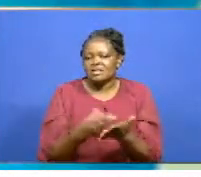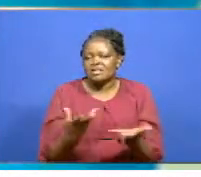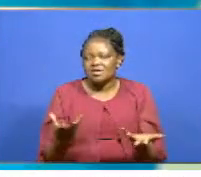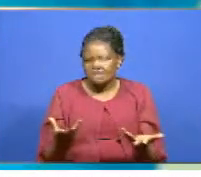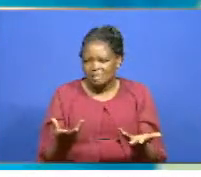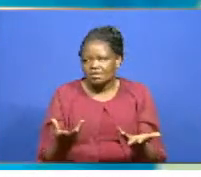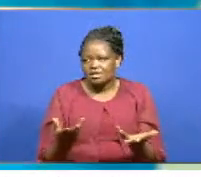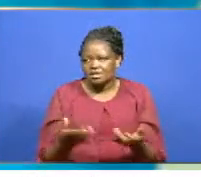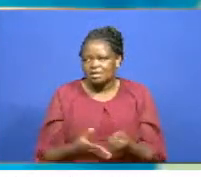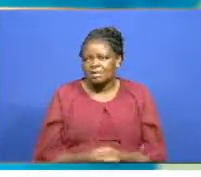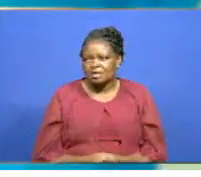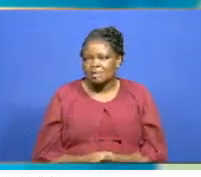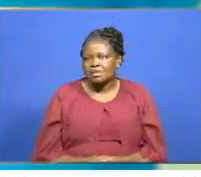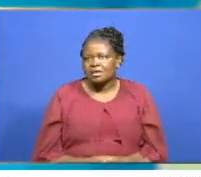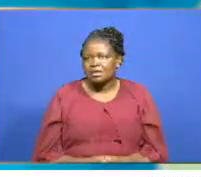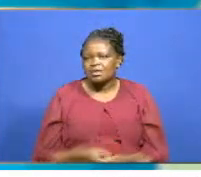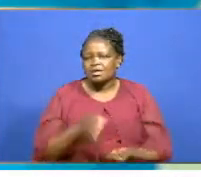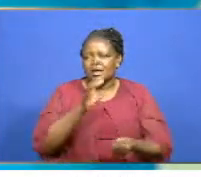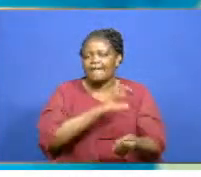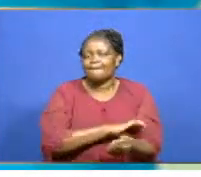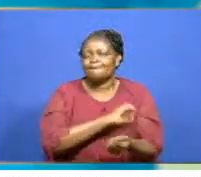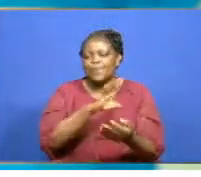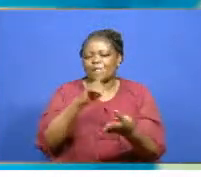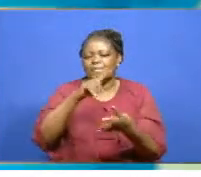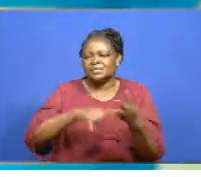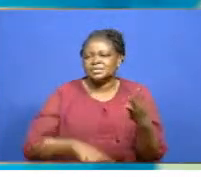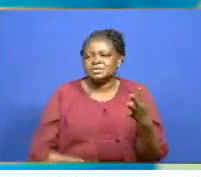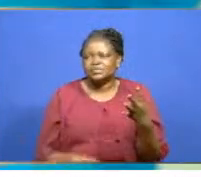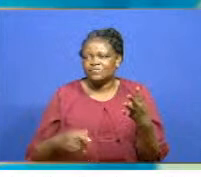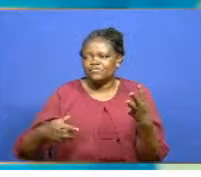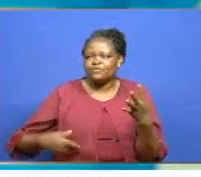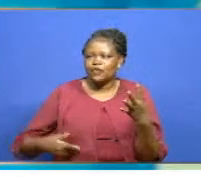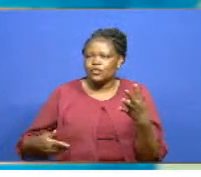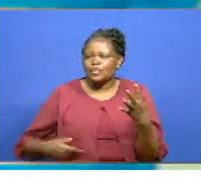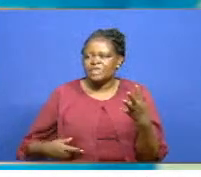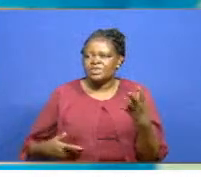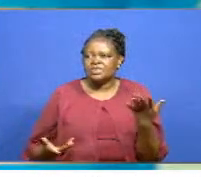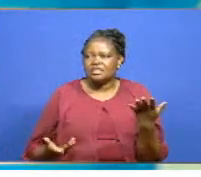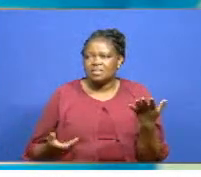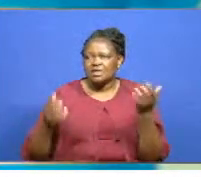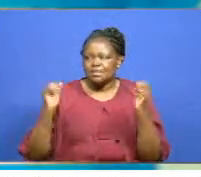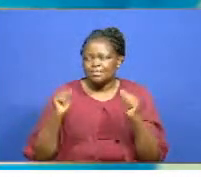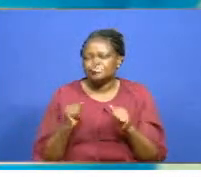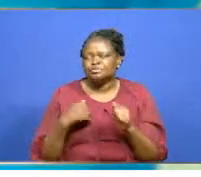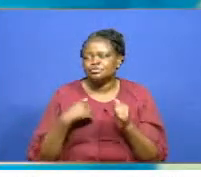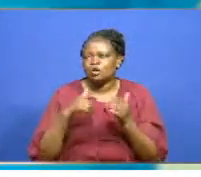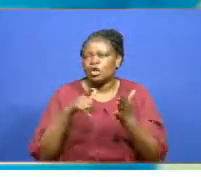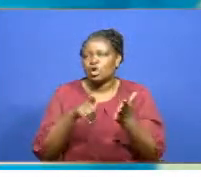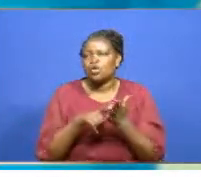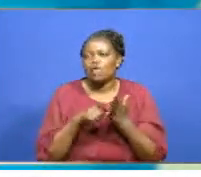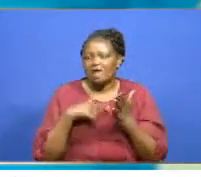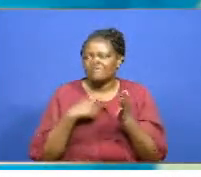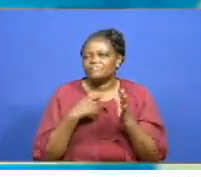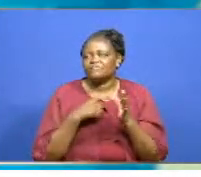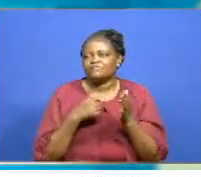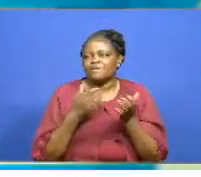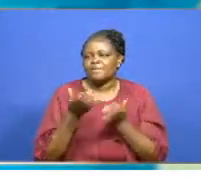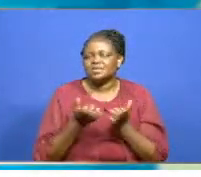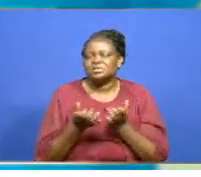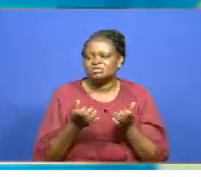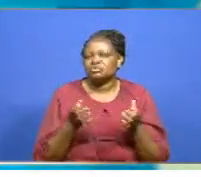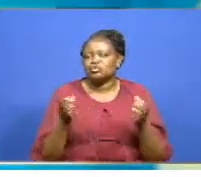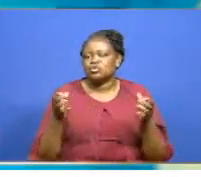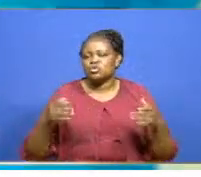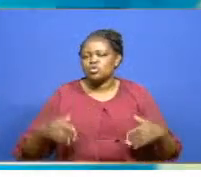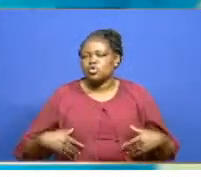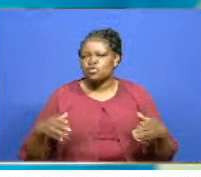ya empowerment pia young people inaendelea mbele. Unaweza enda pale ukapata mkopo kidogo ya kuanzisha biashara, makundi za vijana na